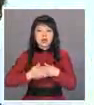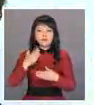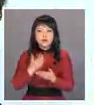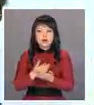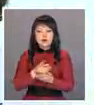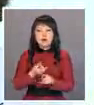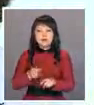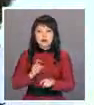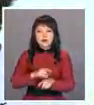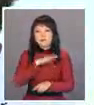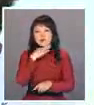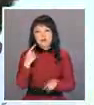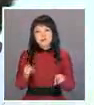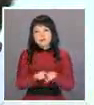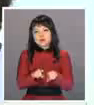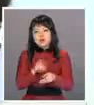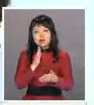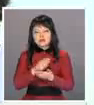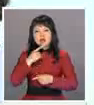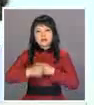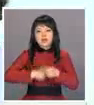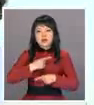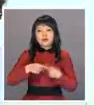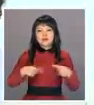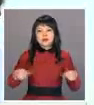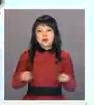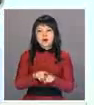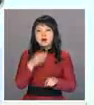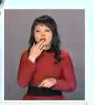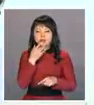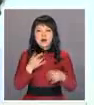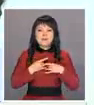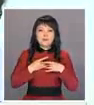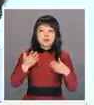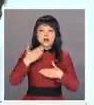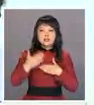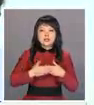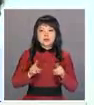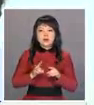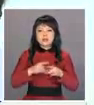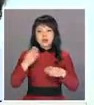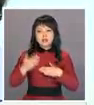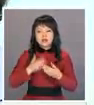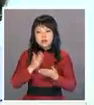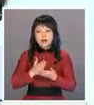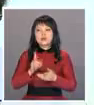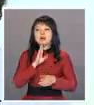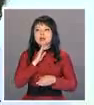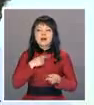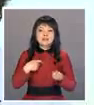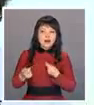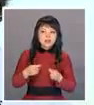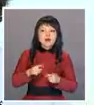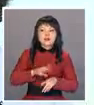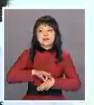много похожего у нас в Түркі тілдес халықтардың ұлттық мейрамды тойлаулары ұқсайды. Славяндар арасында да қыз ұзатып құда түсу